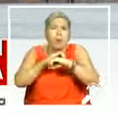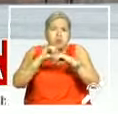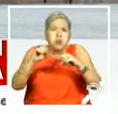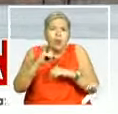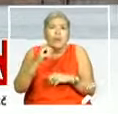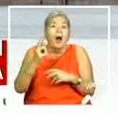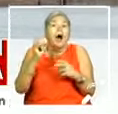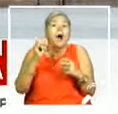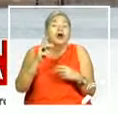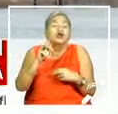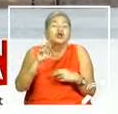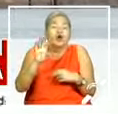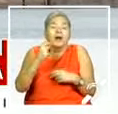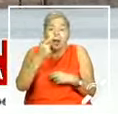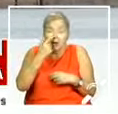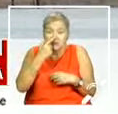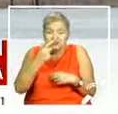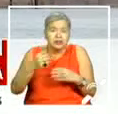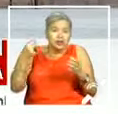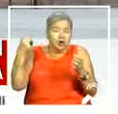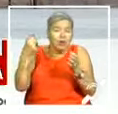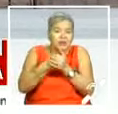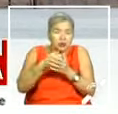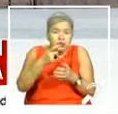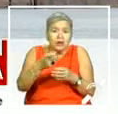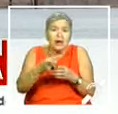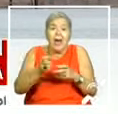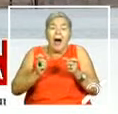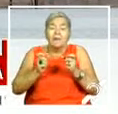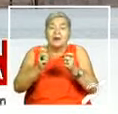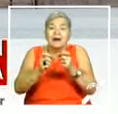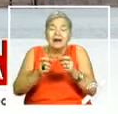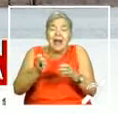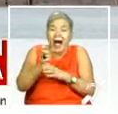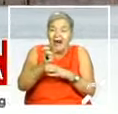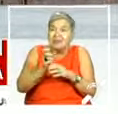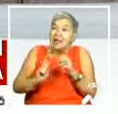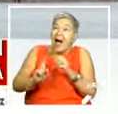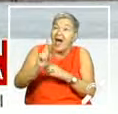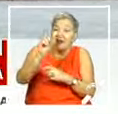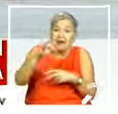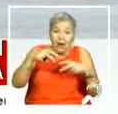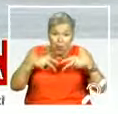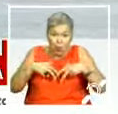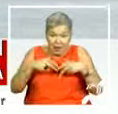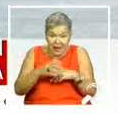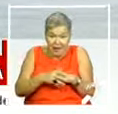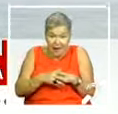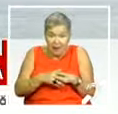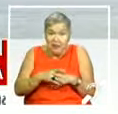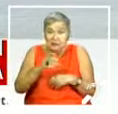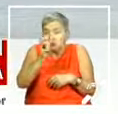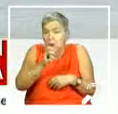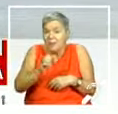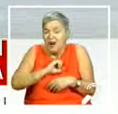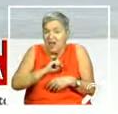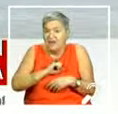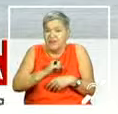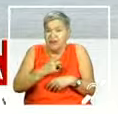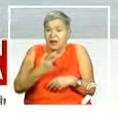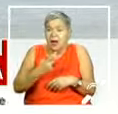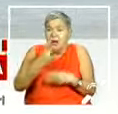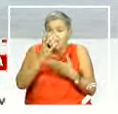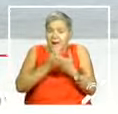rusești și al loviturilor apărării antiaeriene ucrainene, și iar oamenii se tem că pur și simplu fragmente din